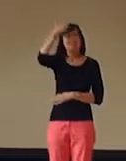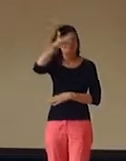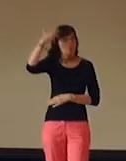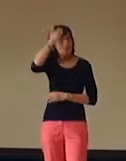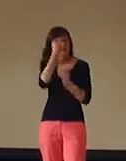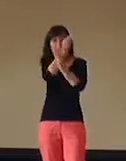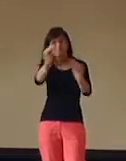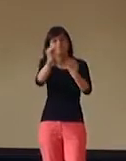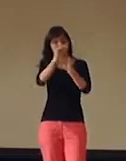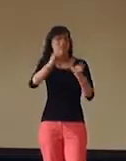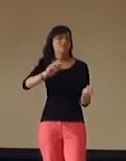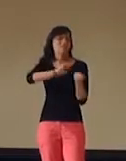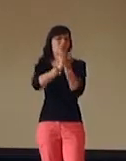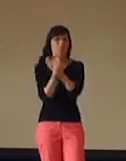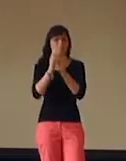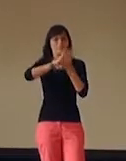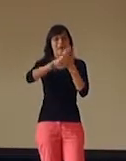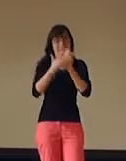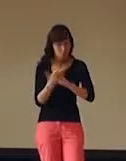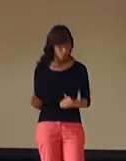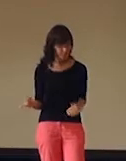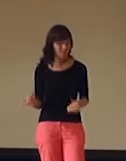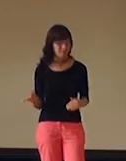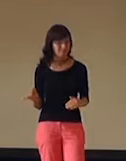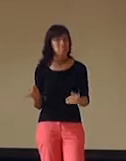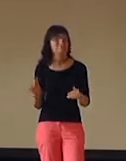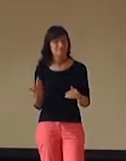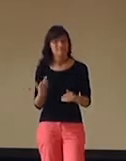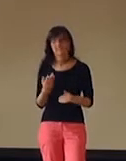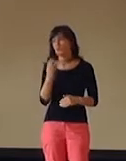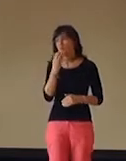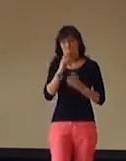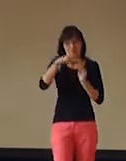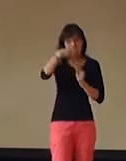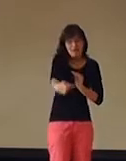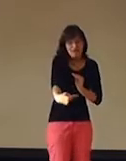nein, nein. Da müsste ich mich noch behandeln, um Gottes Willen. Aber es sind ja genug Medizin mir noch da. Ich bin da sehr sicher.